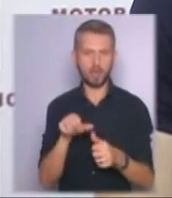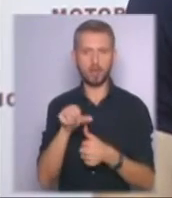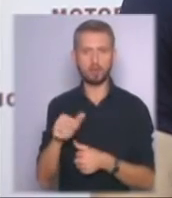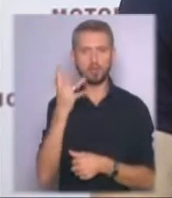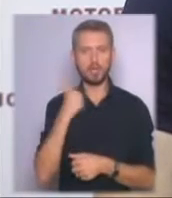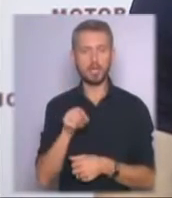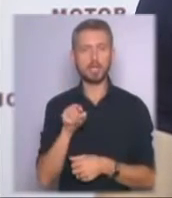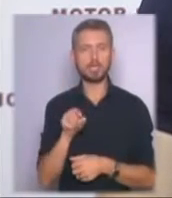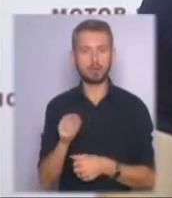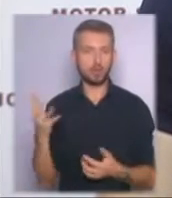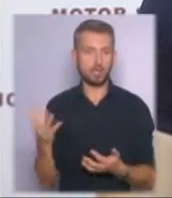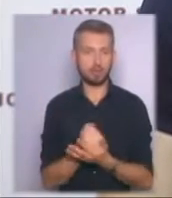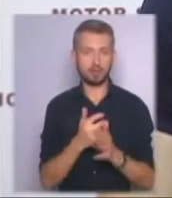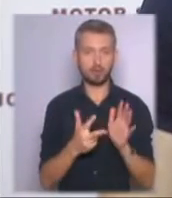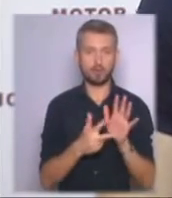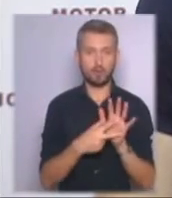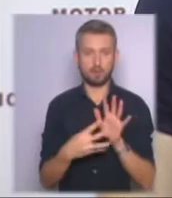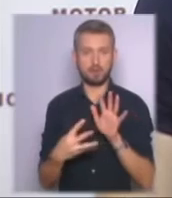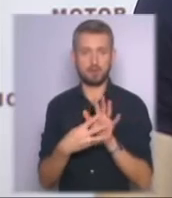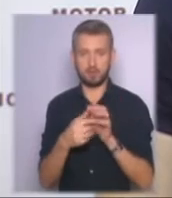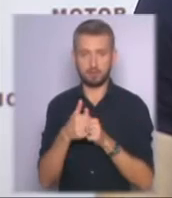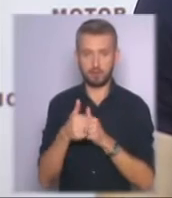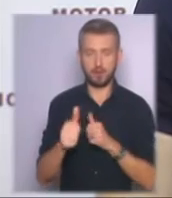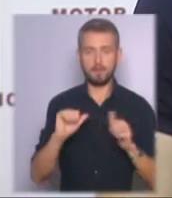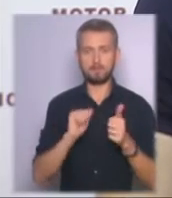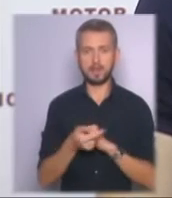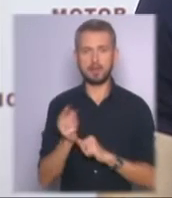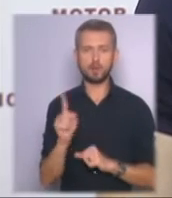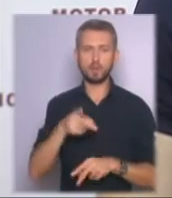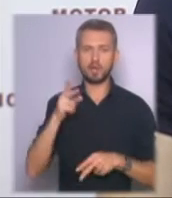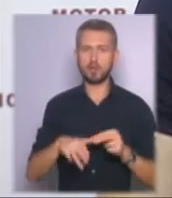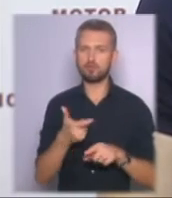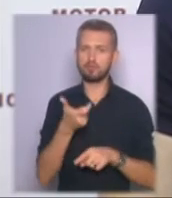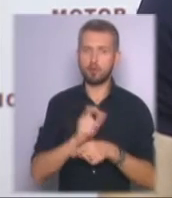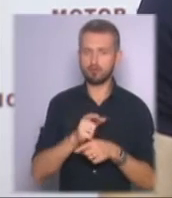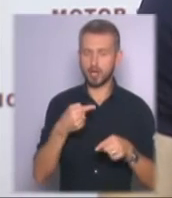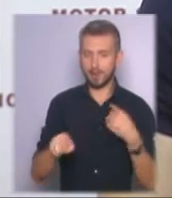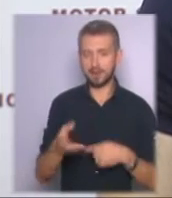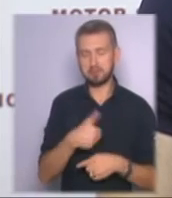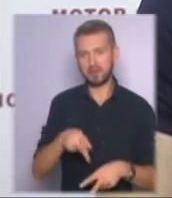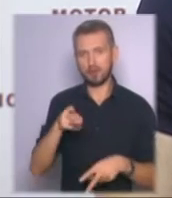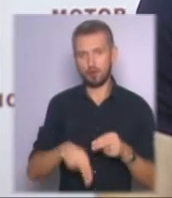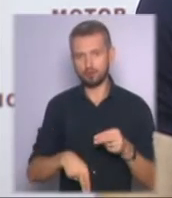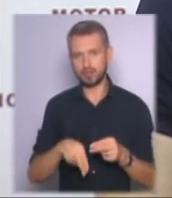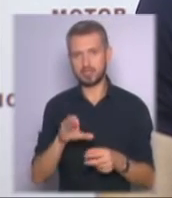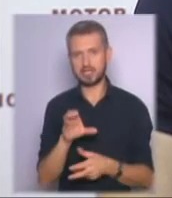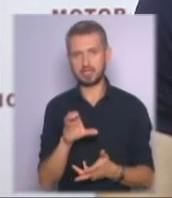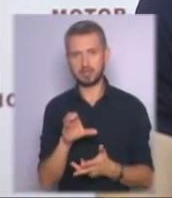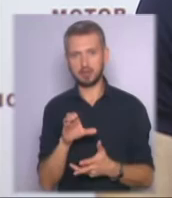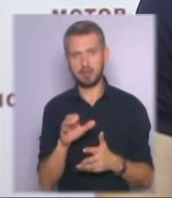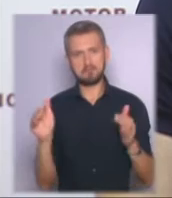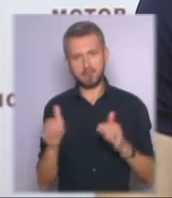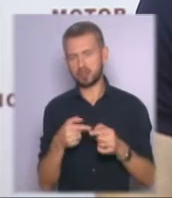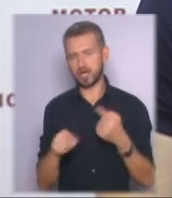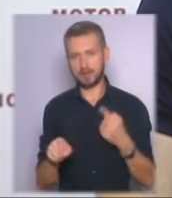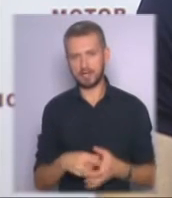ты выигрываешь 8-9 мячей, вместо того, чтобы заканчивать с большей разницей, к сожалению, мы закончили с меньшей